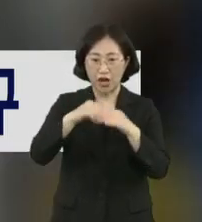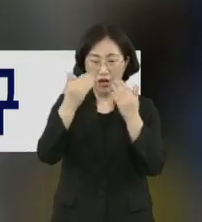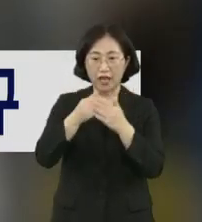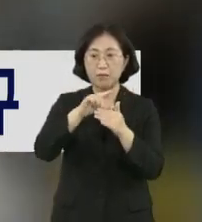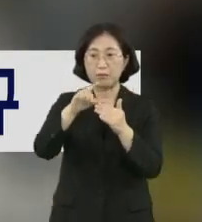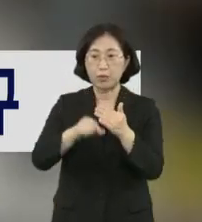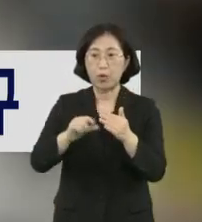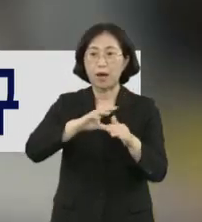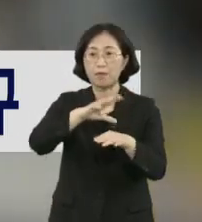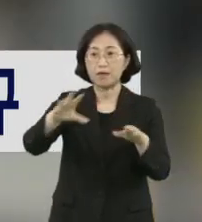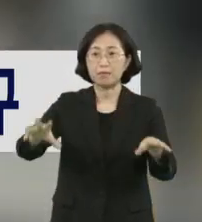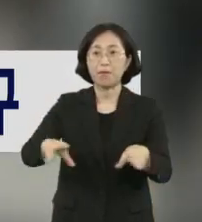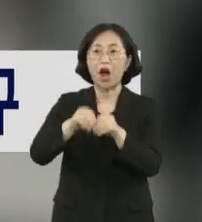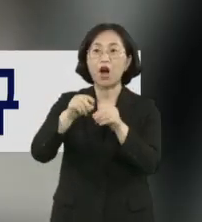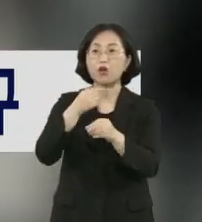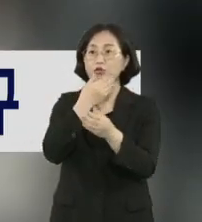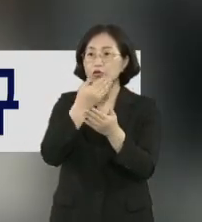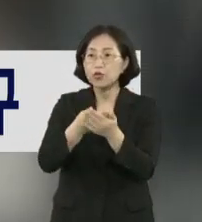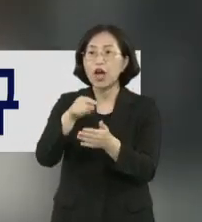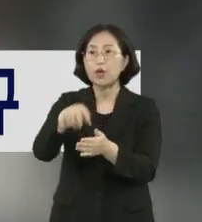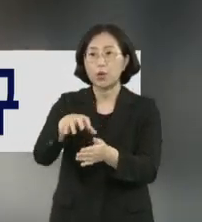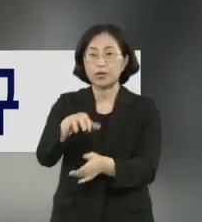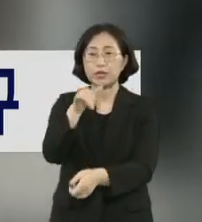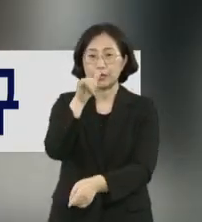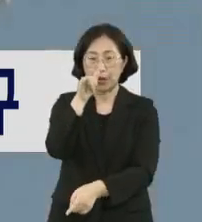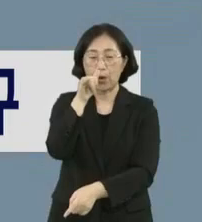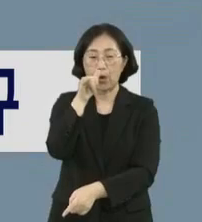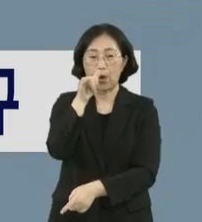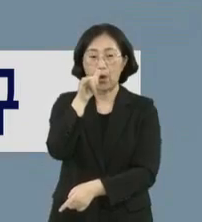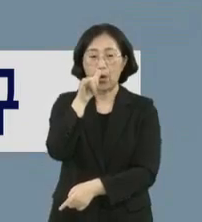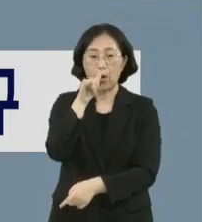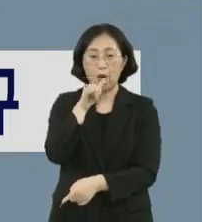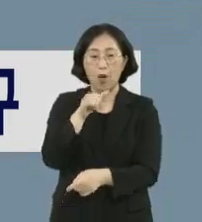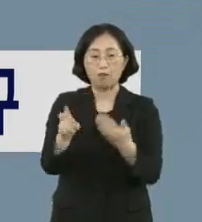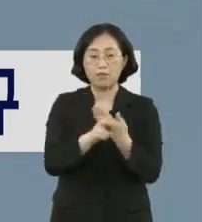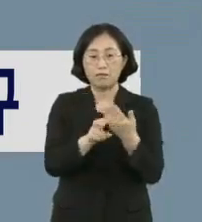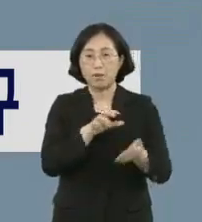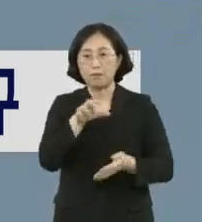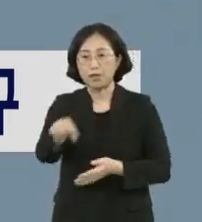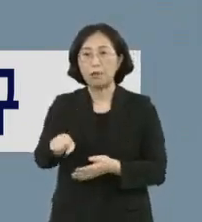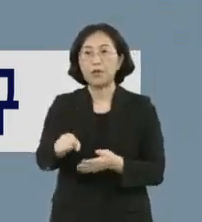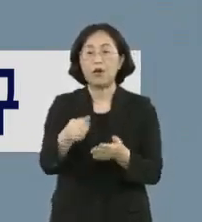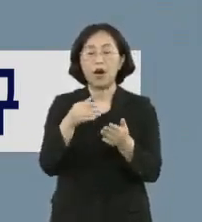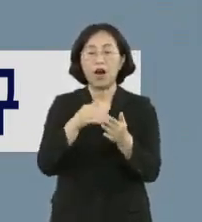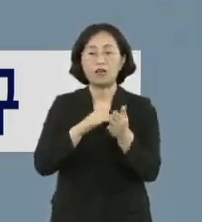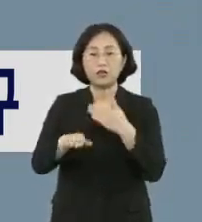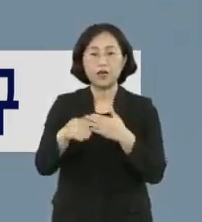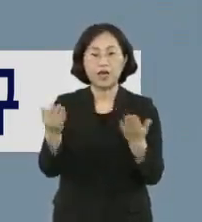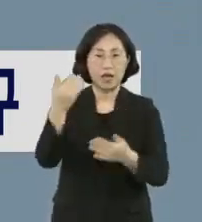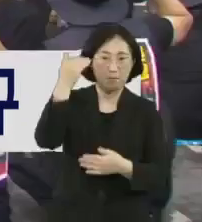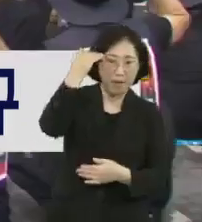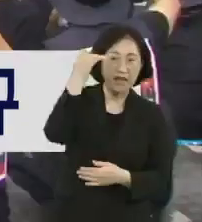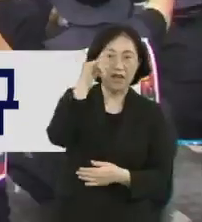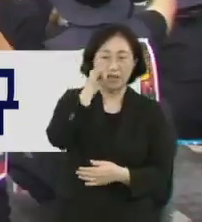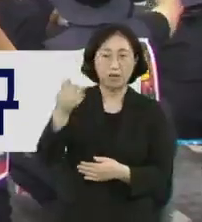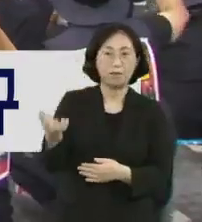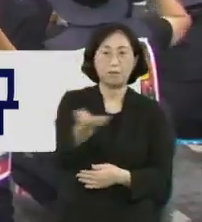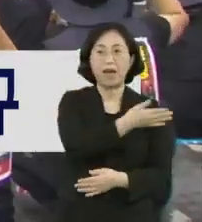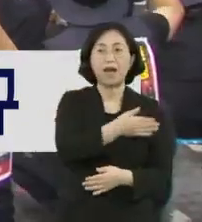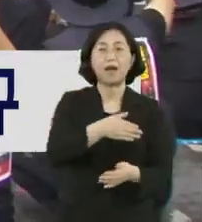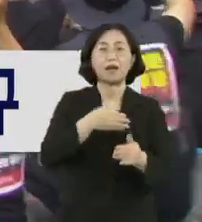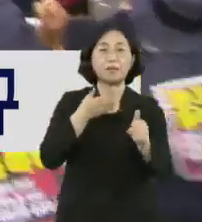프로그램을 제어하는 서버실 등 중요 시설이 밀집된 곳이라며 불법 점거 이후 업무에 차질이 빚어지고 있다며 이같이